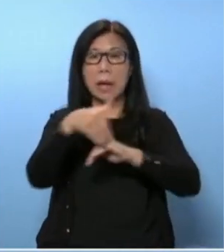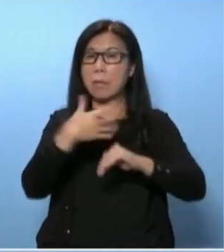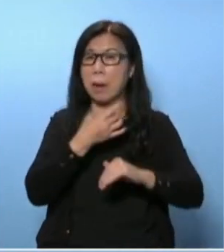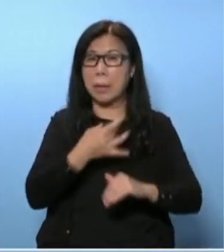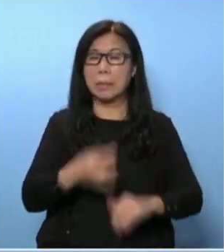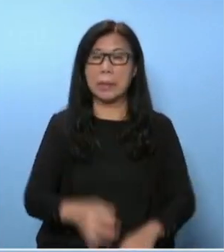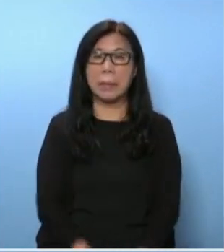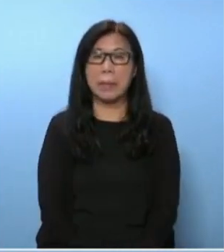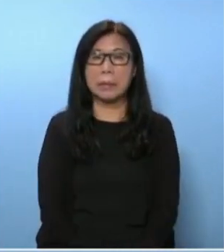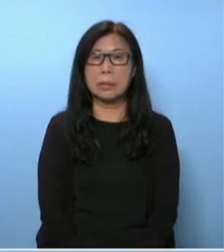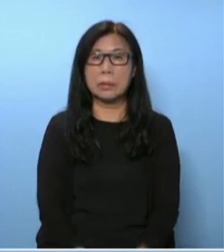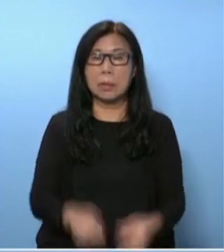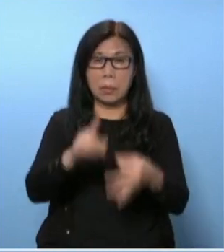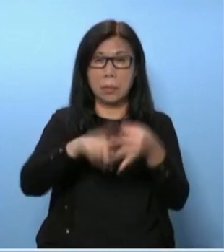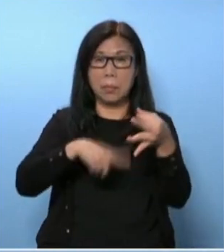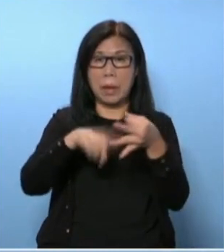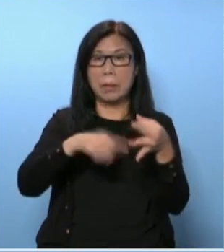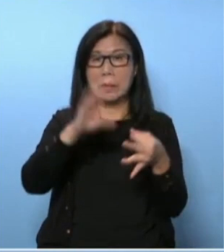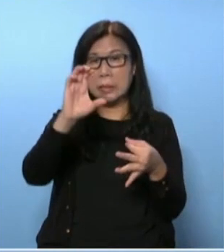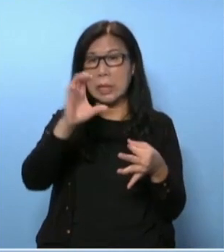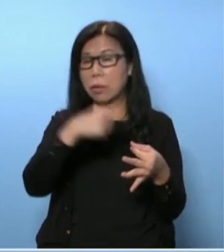席。 周浩鼎議員。